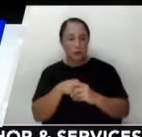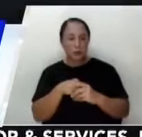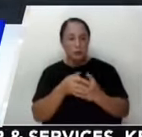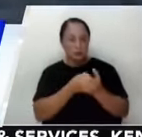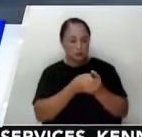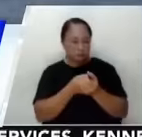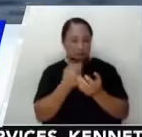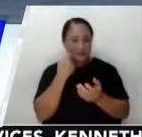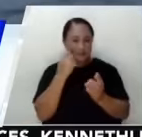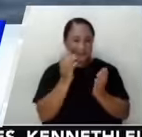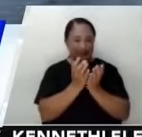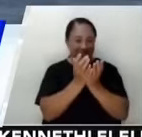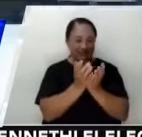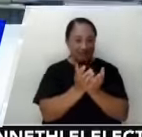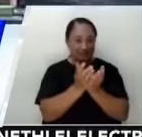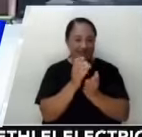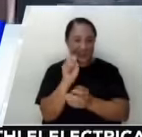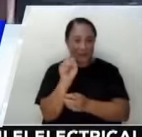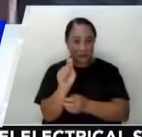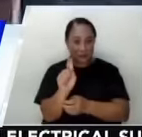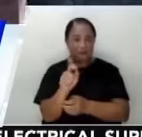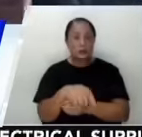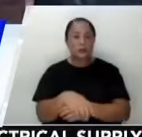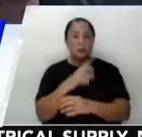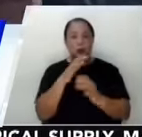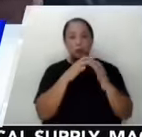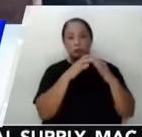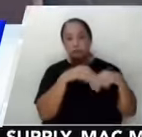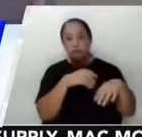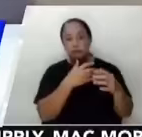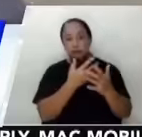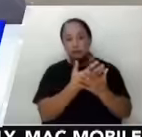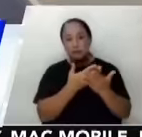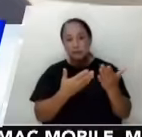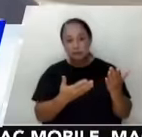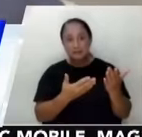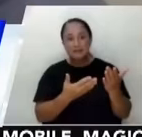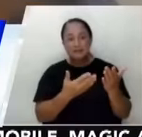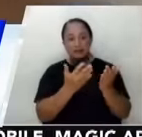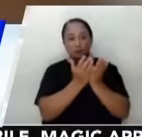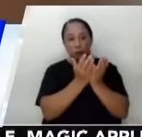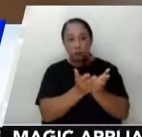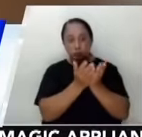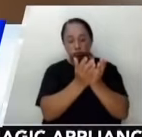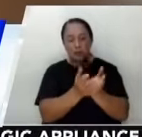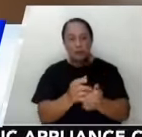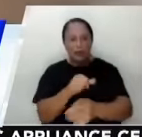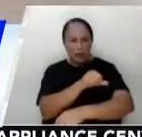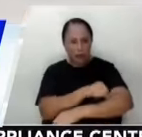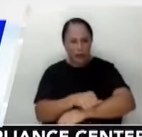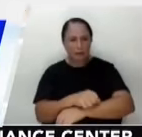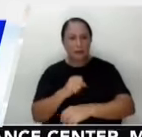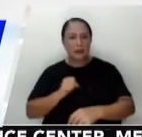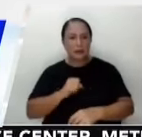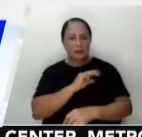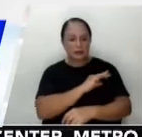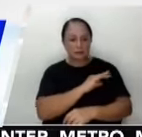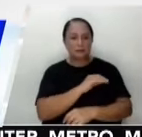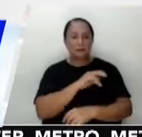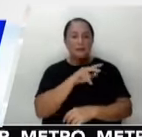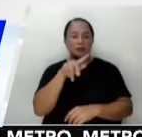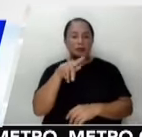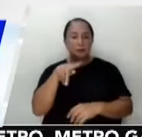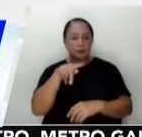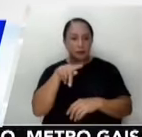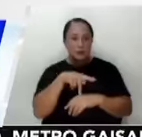Sabado. Kaya kahit ikinawasak yan ng mga resupply ships ng Pilipinas at ikinasugat ng mga tauhan ng Philippine Navy, hindi ito pwedeng